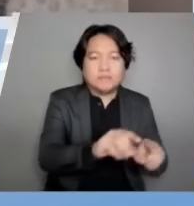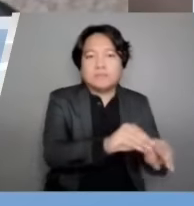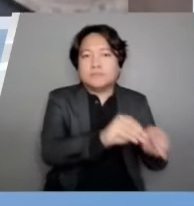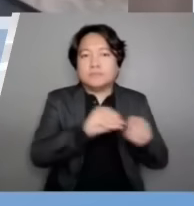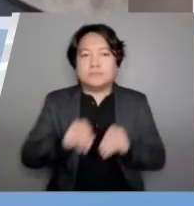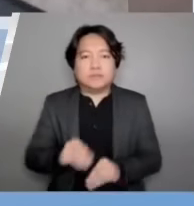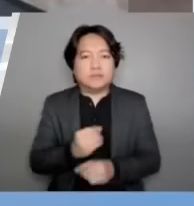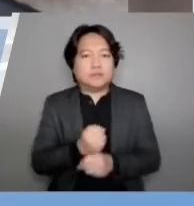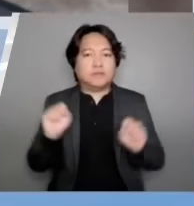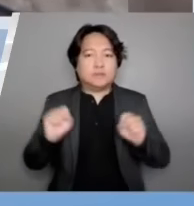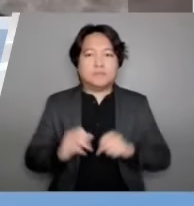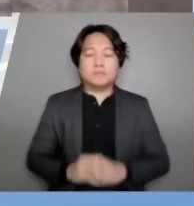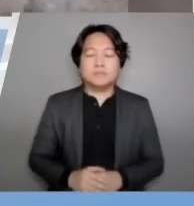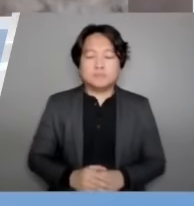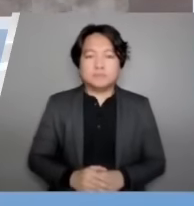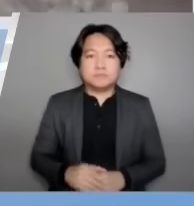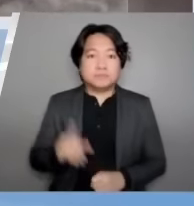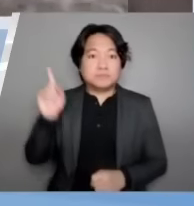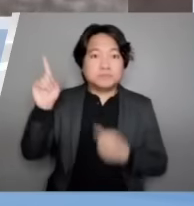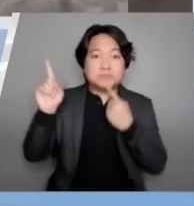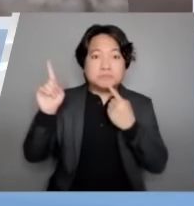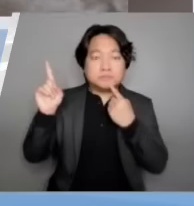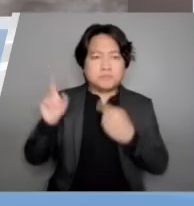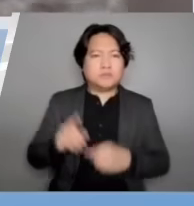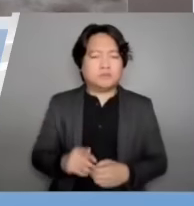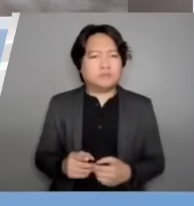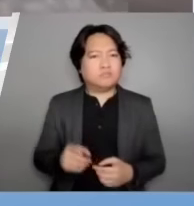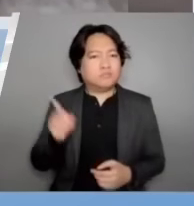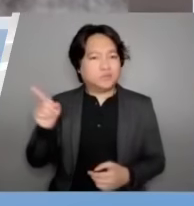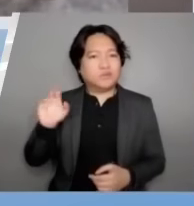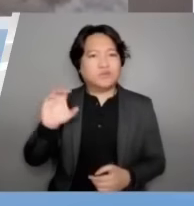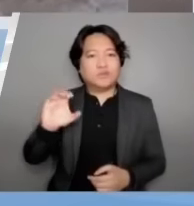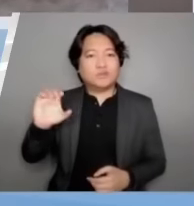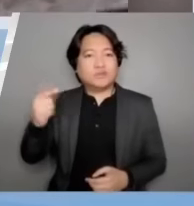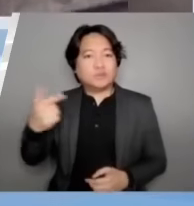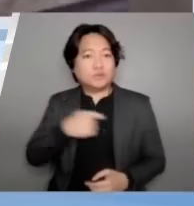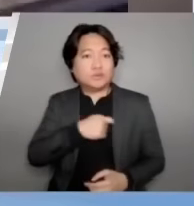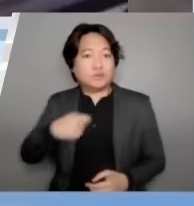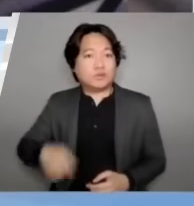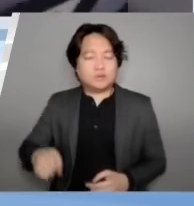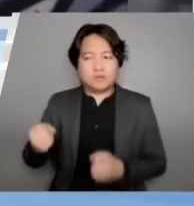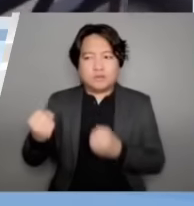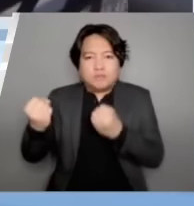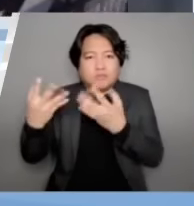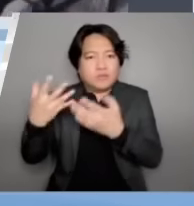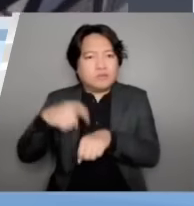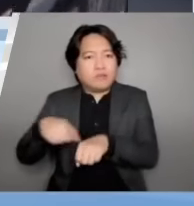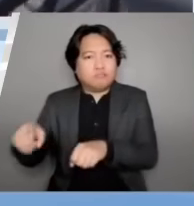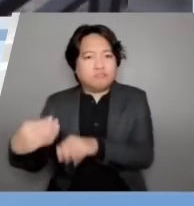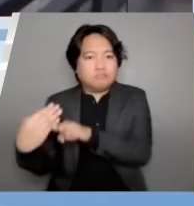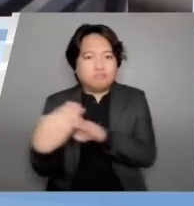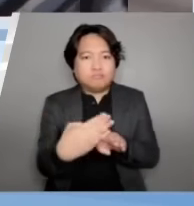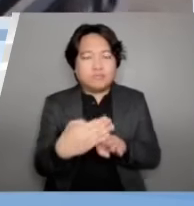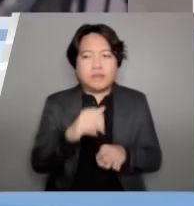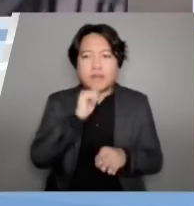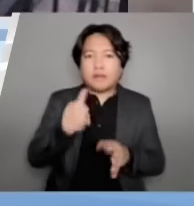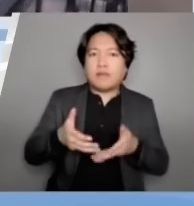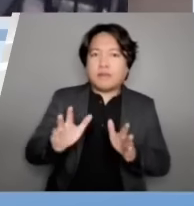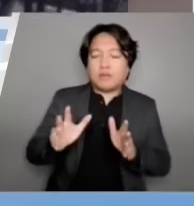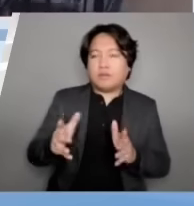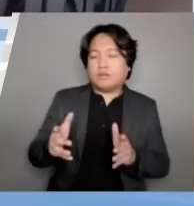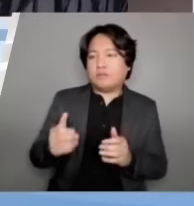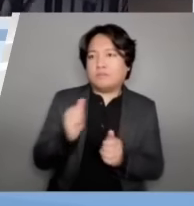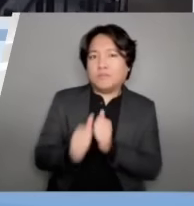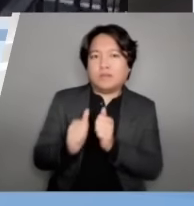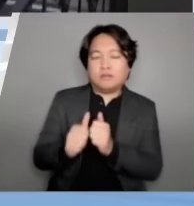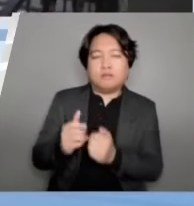maneuver and blocking ng Chinese Coast Guard and the Chinese Maritime Militia. We were still subjected to harassment of the